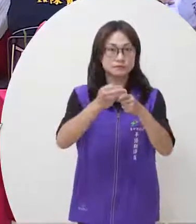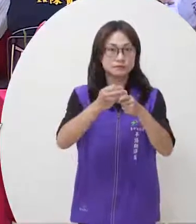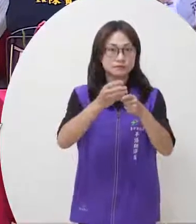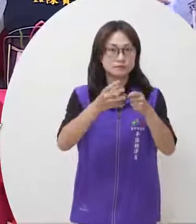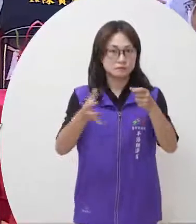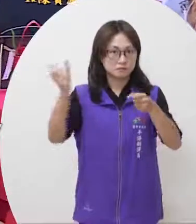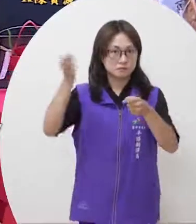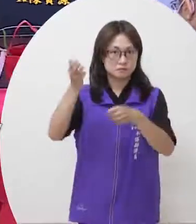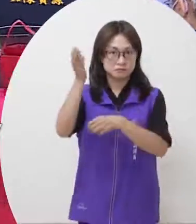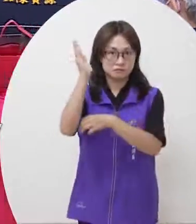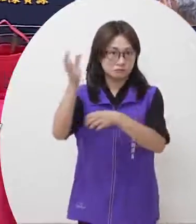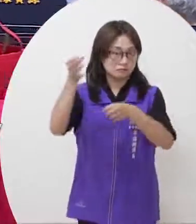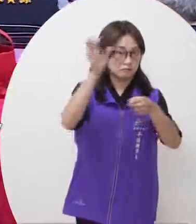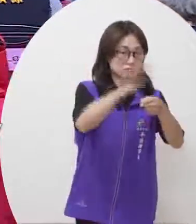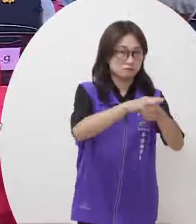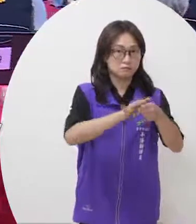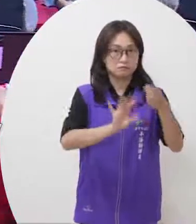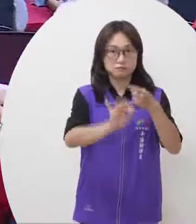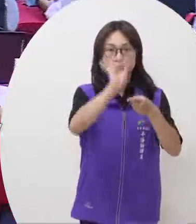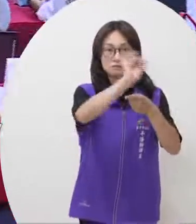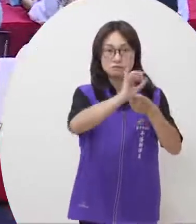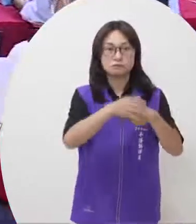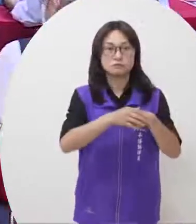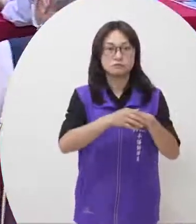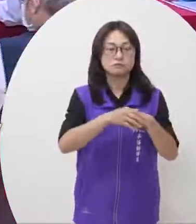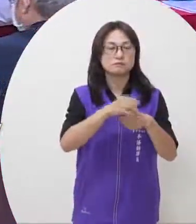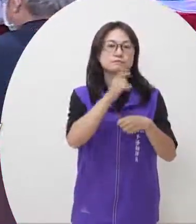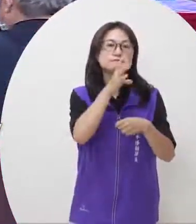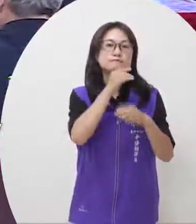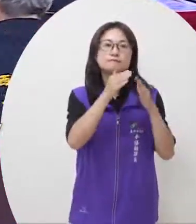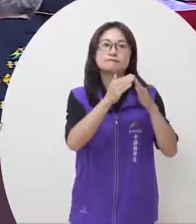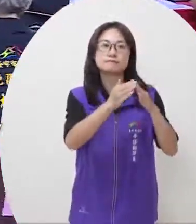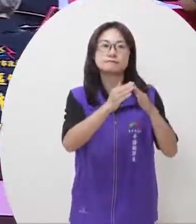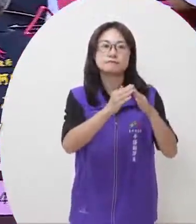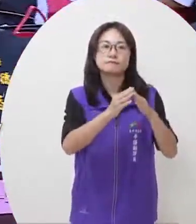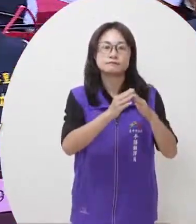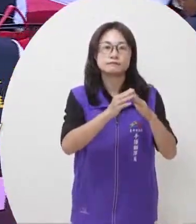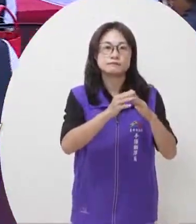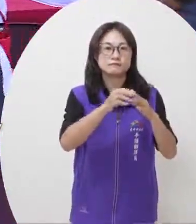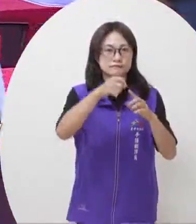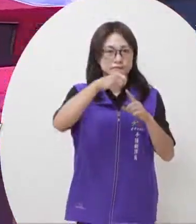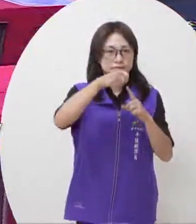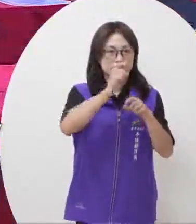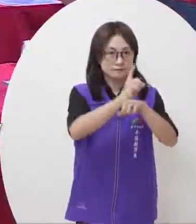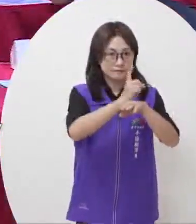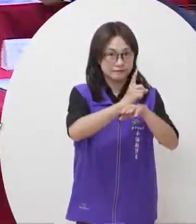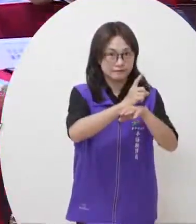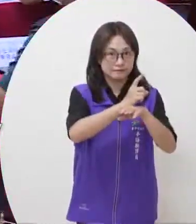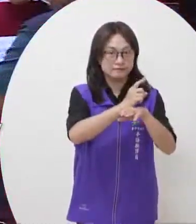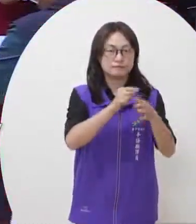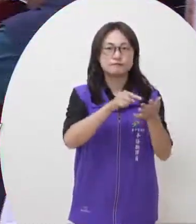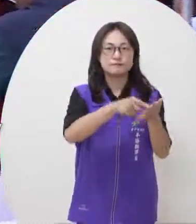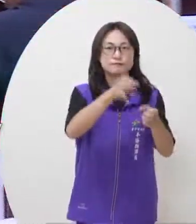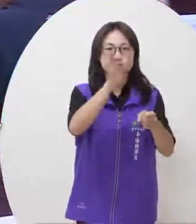助本局办理109年度台中市通用计程车申请补助营运计划